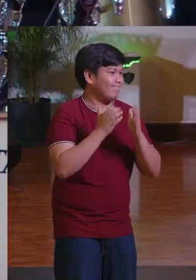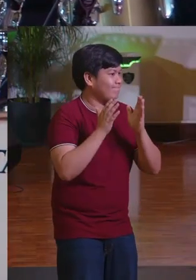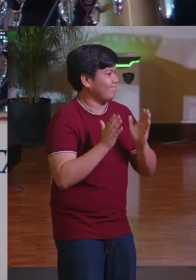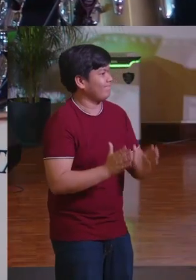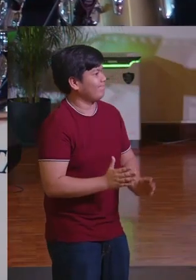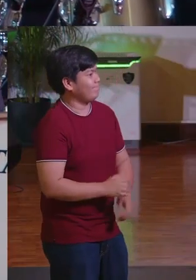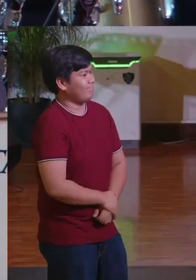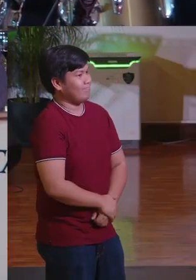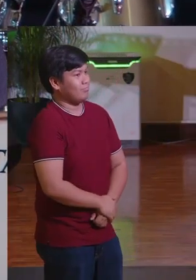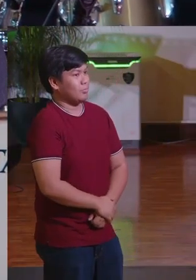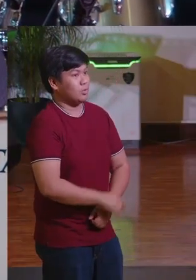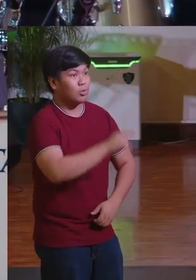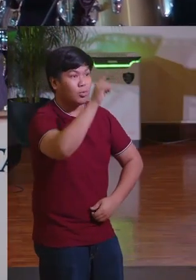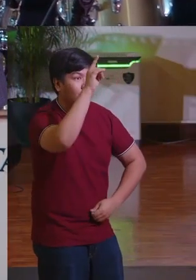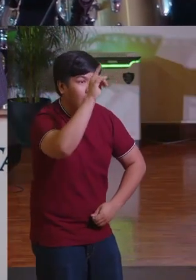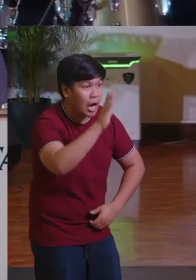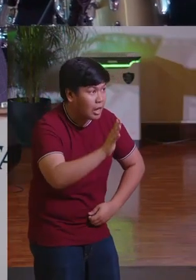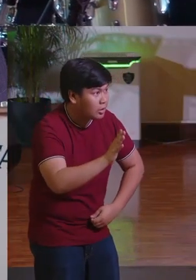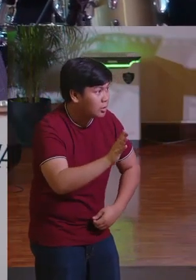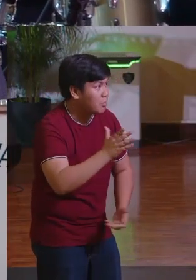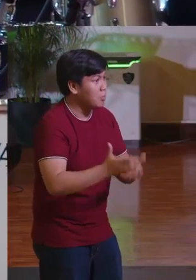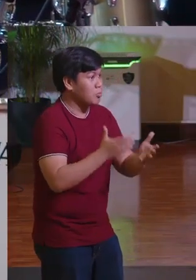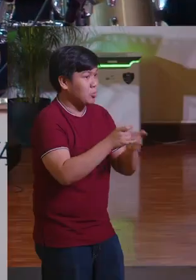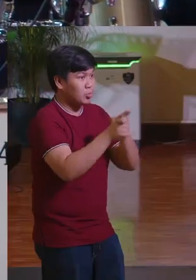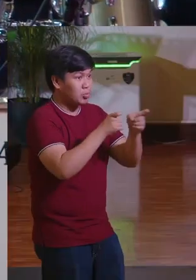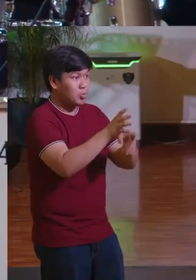So God must have ordained these questions